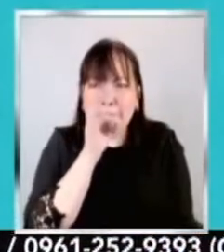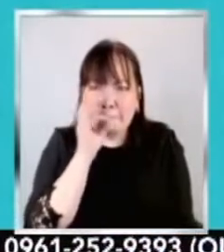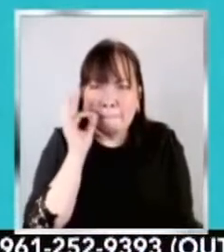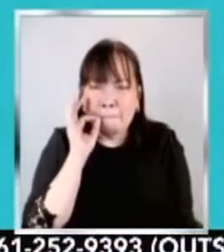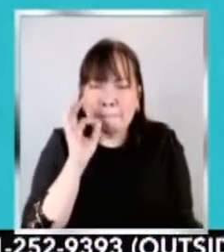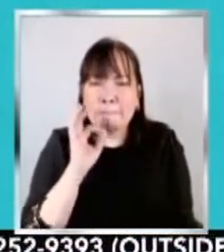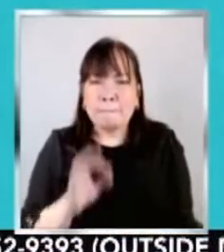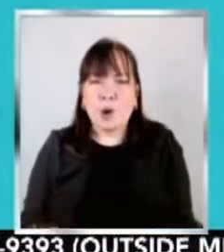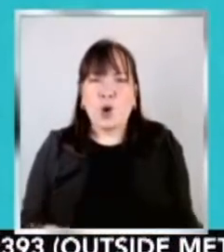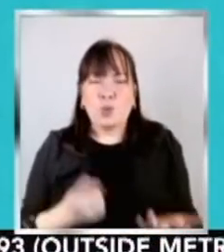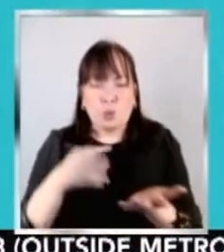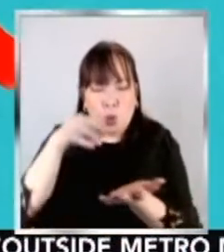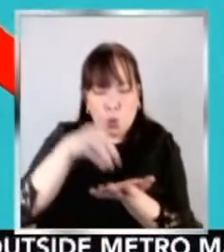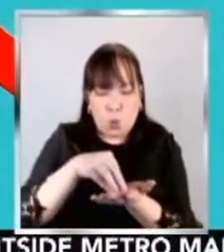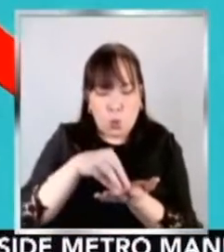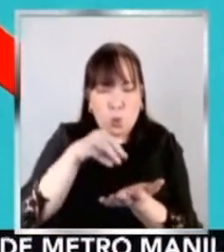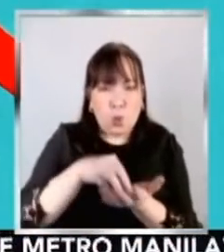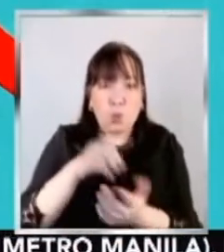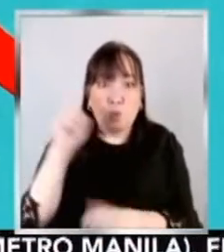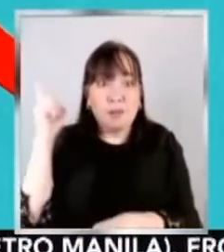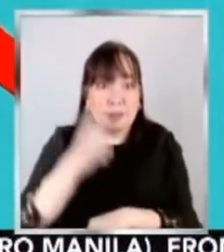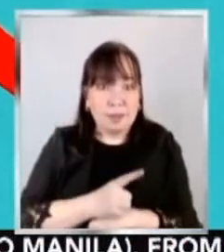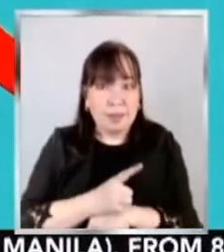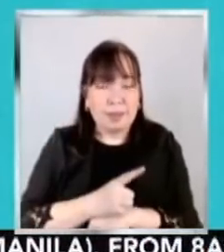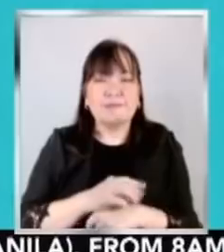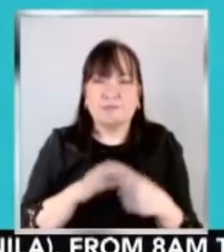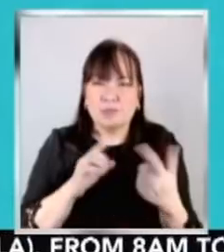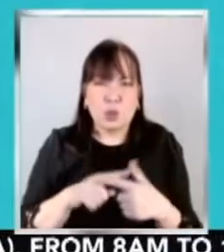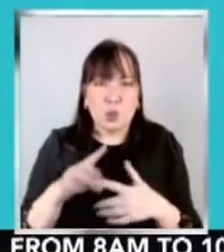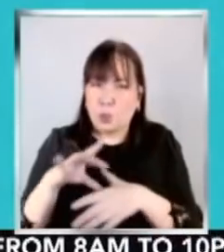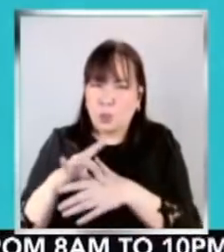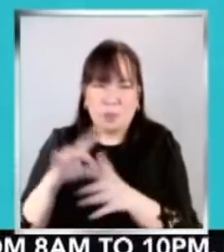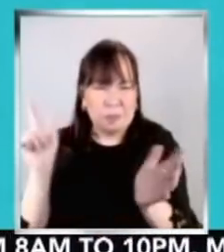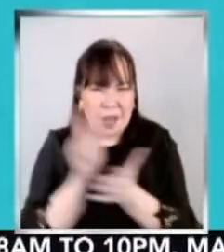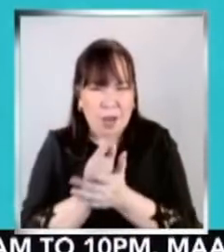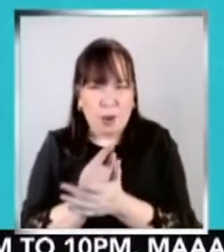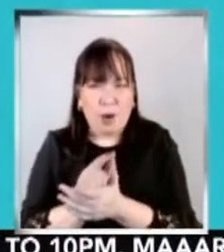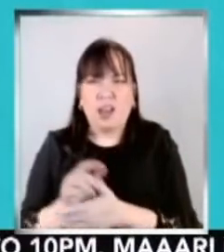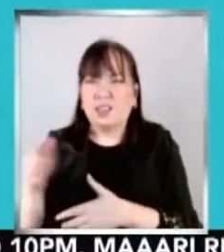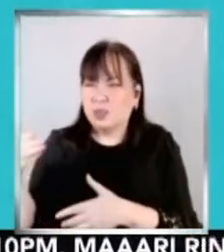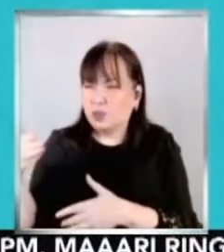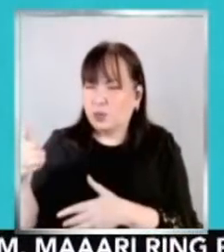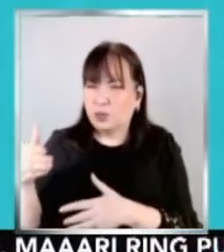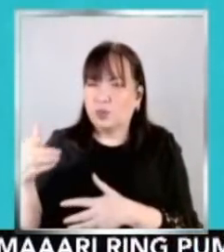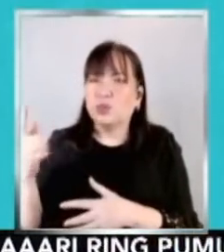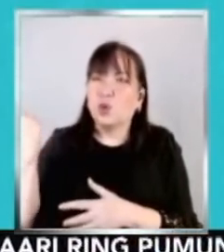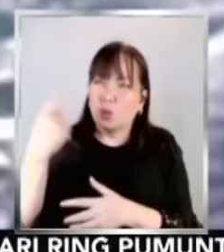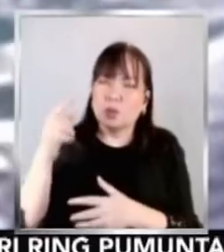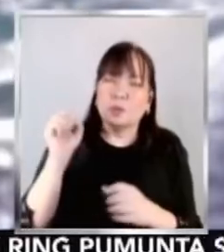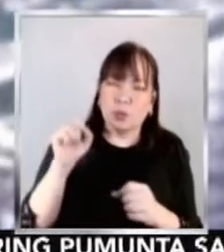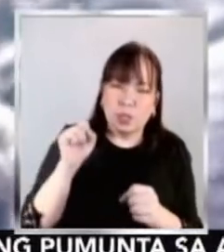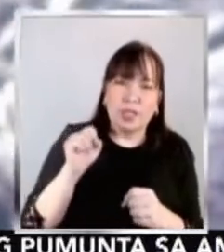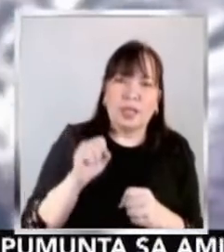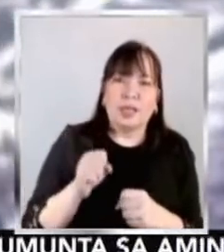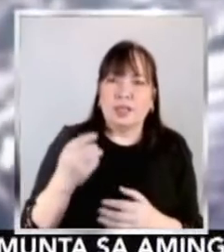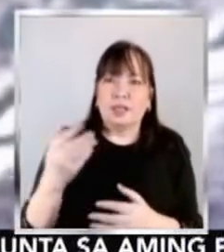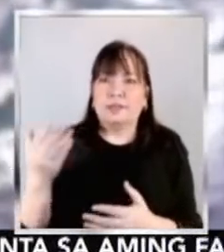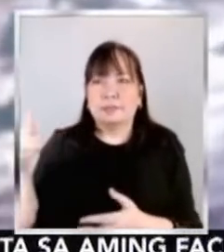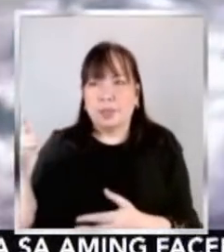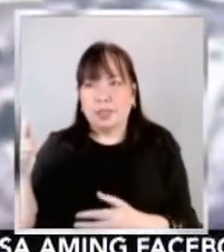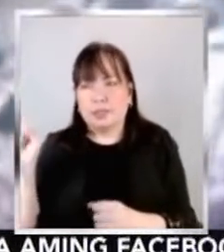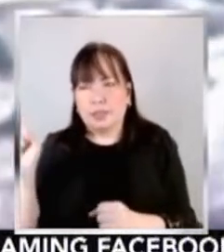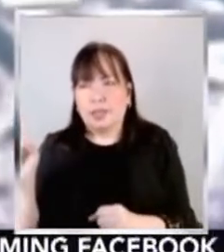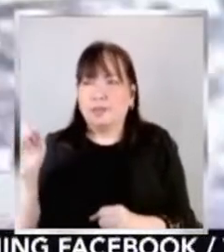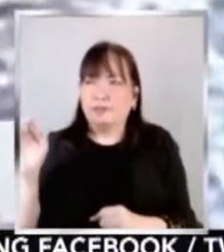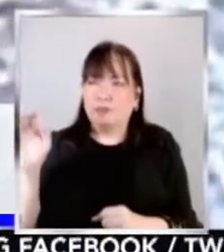lang kada araw ang kinakain on, bawal pa karne at isda na ginagawa naman tuwing Ash Wednesday at Good Friday. Pero sinasabing nagsimulang maging